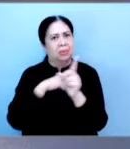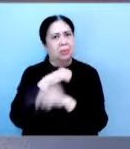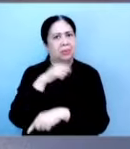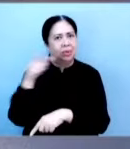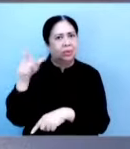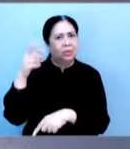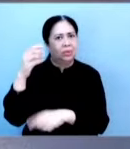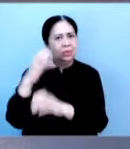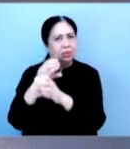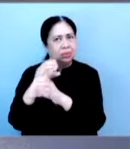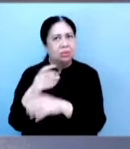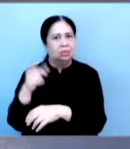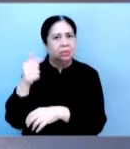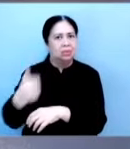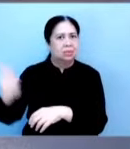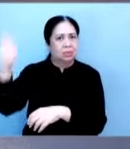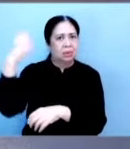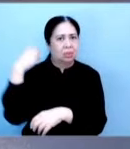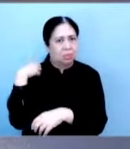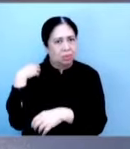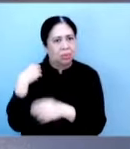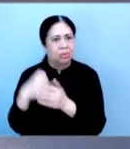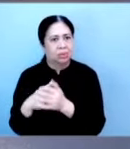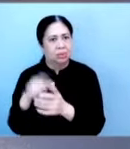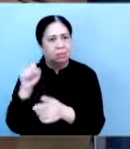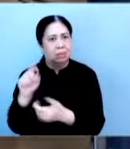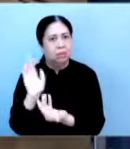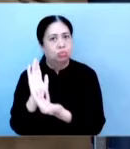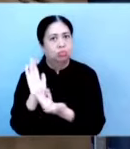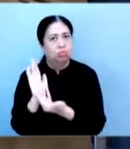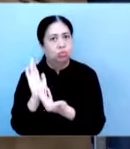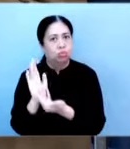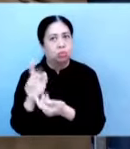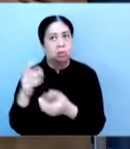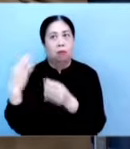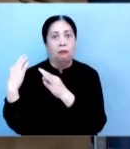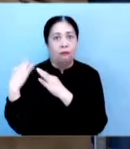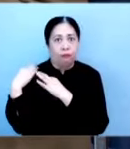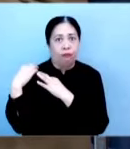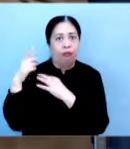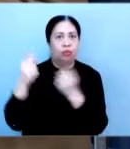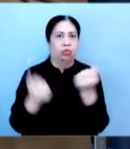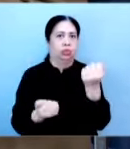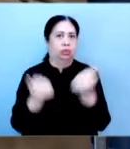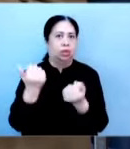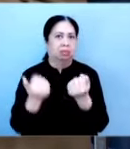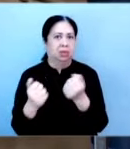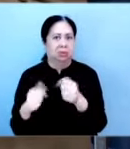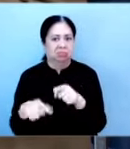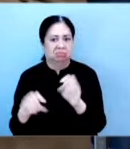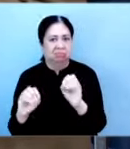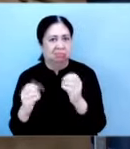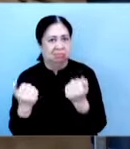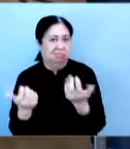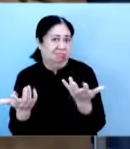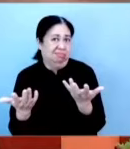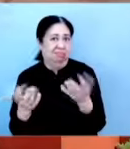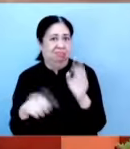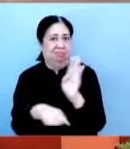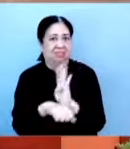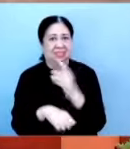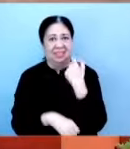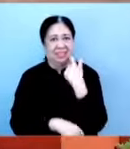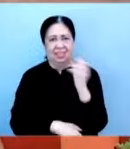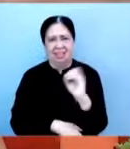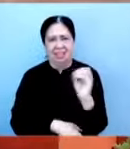sasakyan o yung kanyang amo employer kailangan munang ipakitang may kapabayaan yung driver Oo in establish niyo na kanina na wala